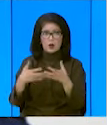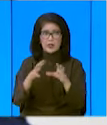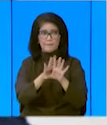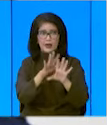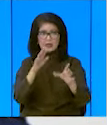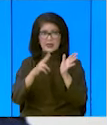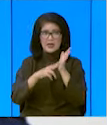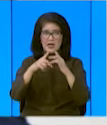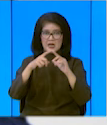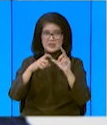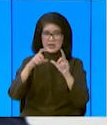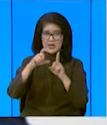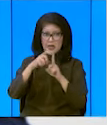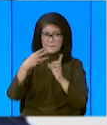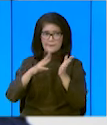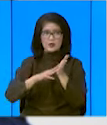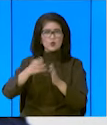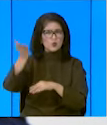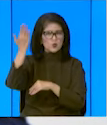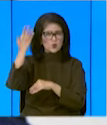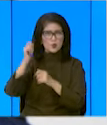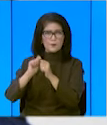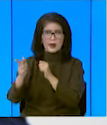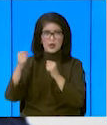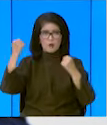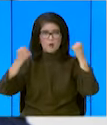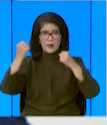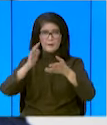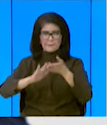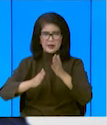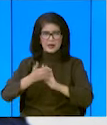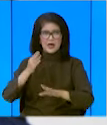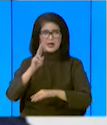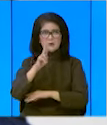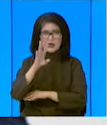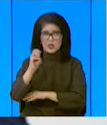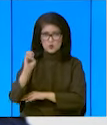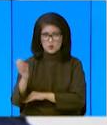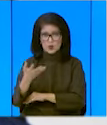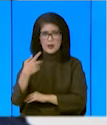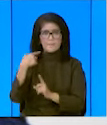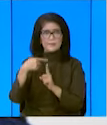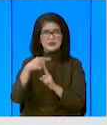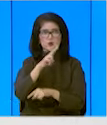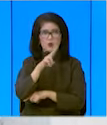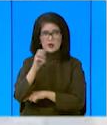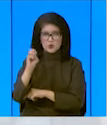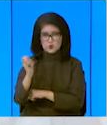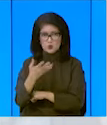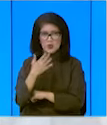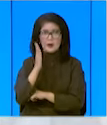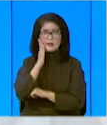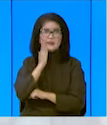Nasdem, Kementan diduga pernah membayar pembelian mobil 500 juta rupiah, serta 200 juta untuk terapi kecantikan stem cell. Untuk